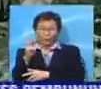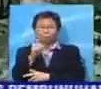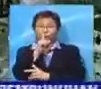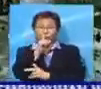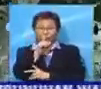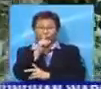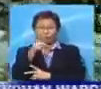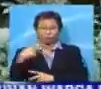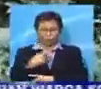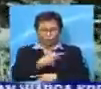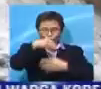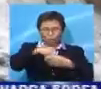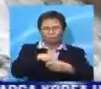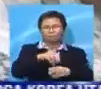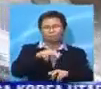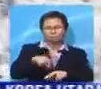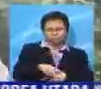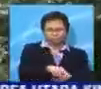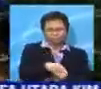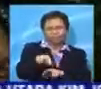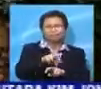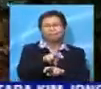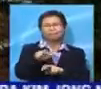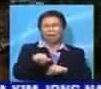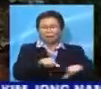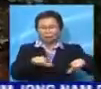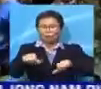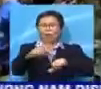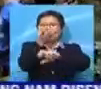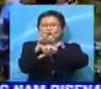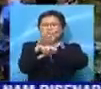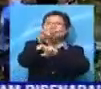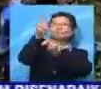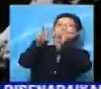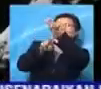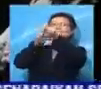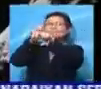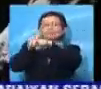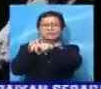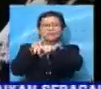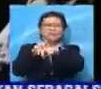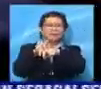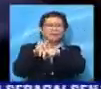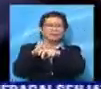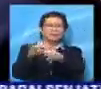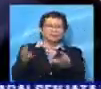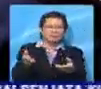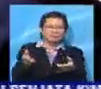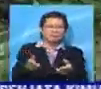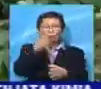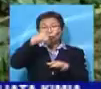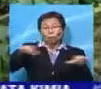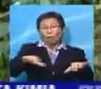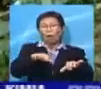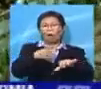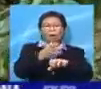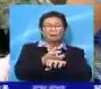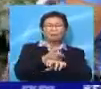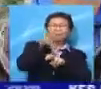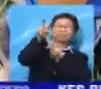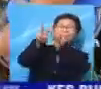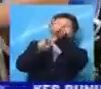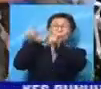Sebenarnya, kita dalam perjalanan untuk melakukan aktiviti rock climbing di Big Wall. Bagi melakukan aktiviti ekstrim